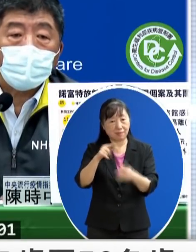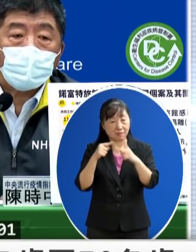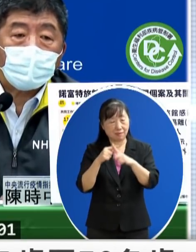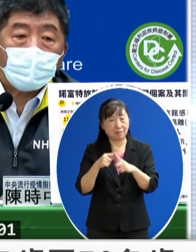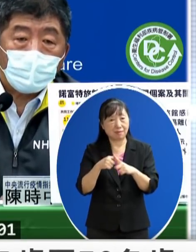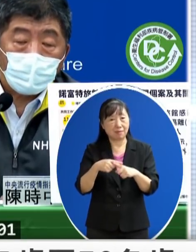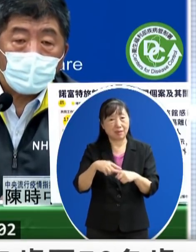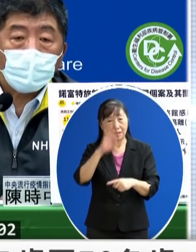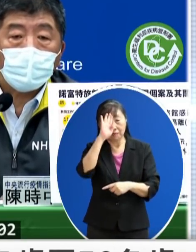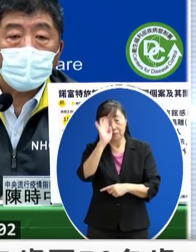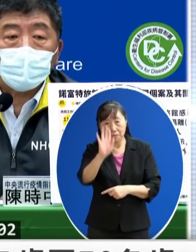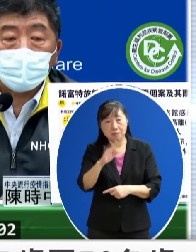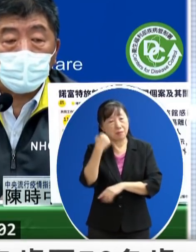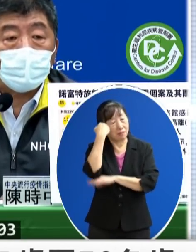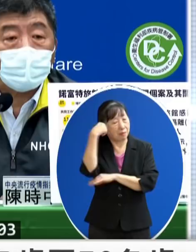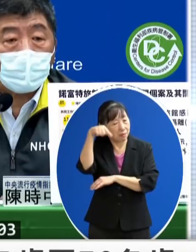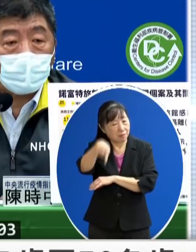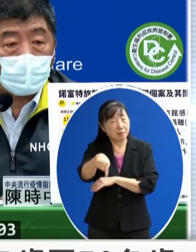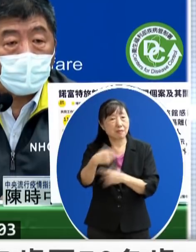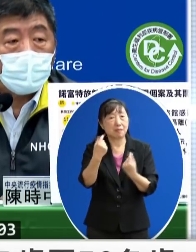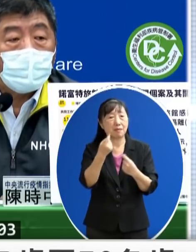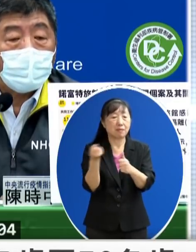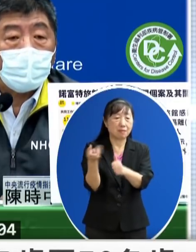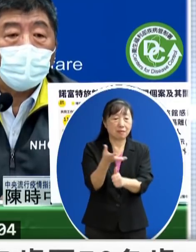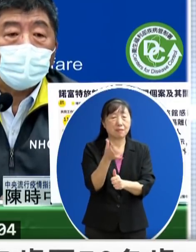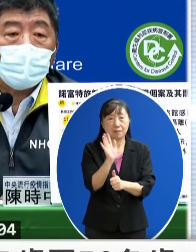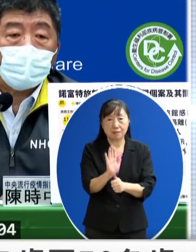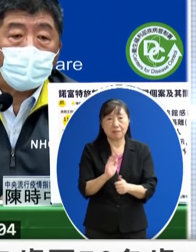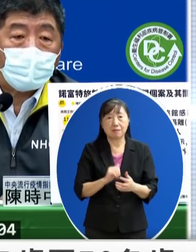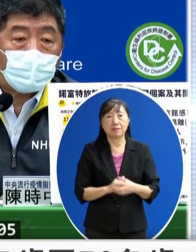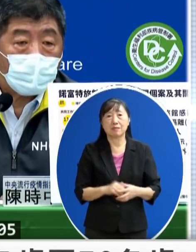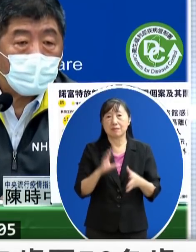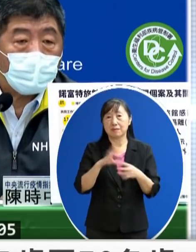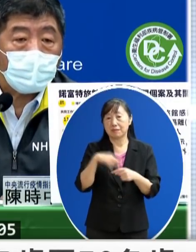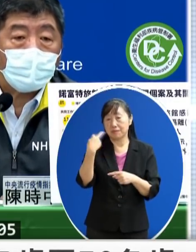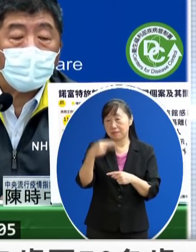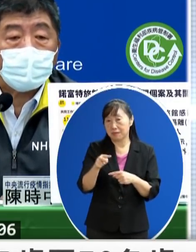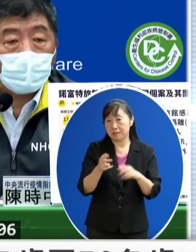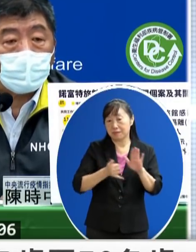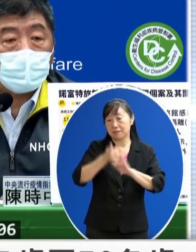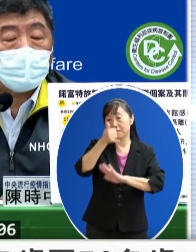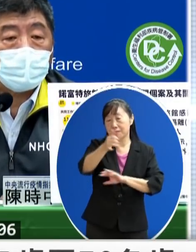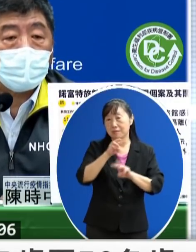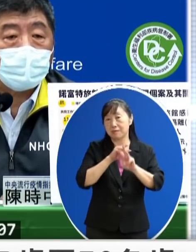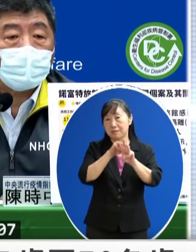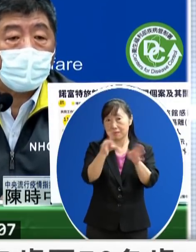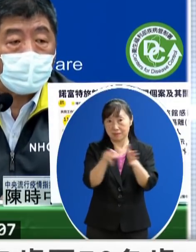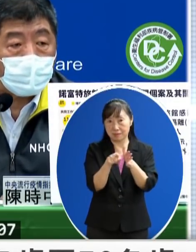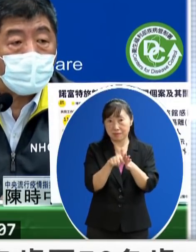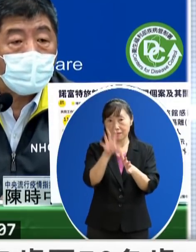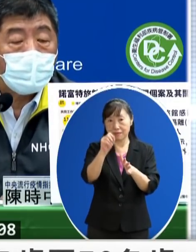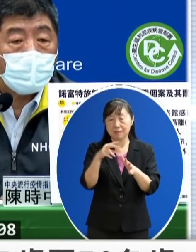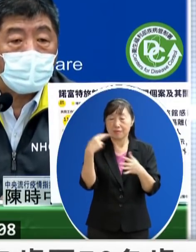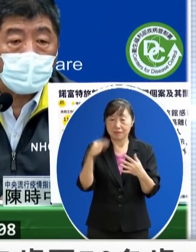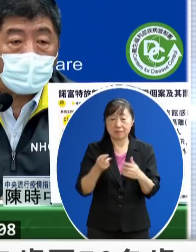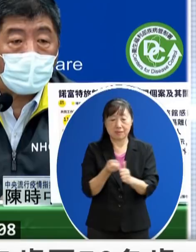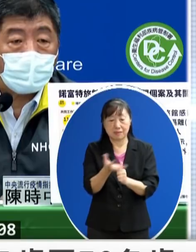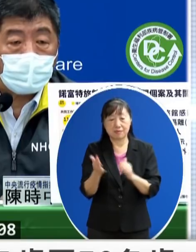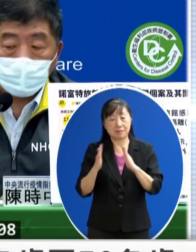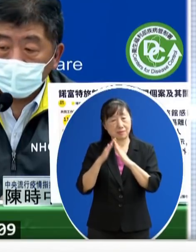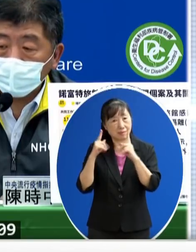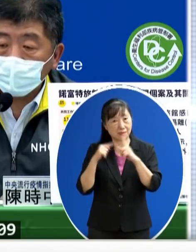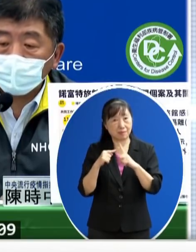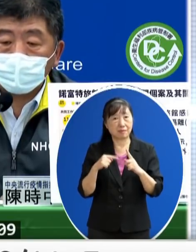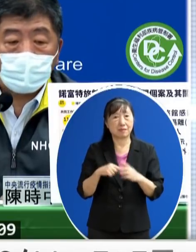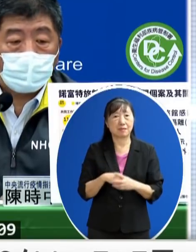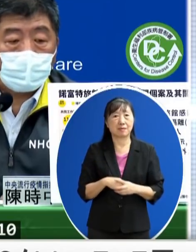疫，那住在里面的人也有染疫，然后他出去之后，那也有染给一些他的家人，那这个